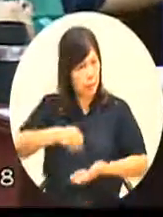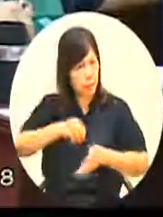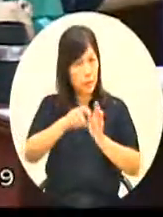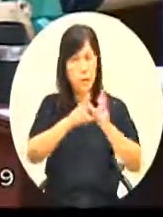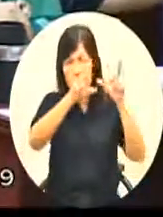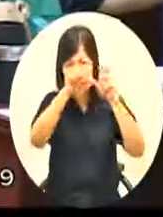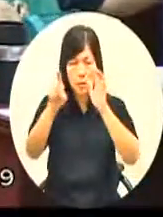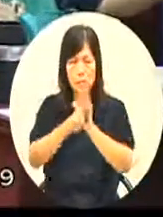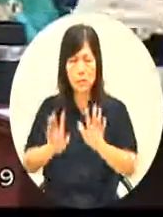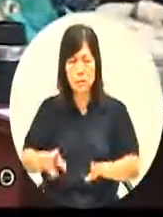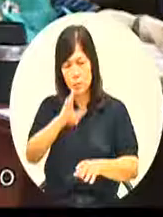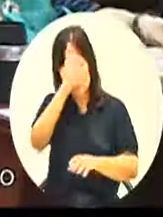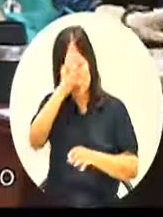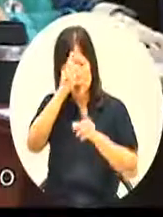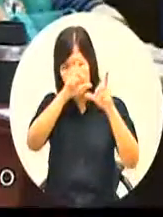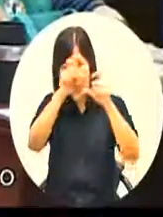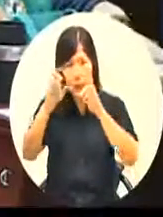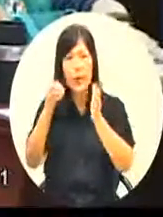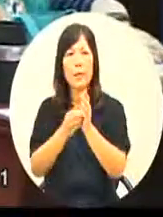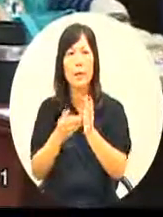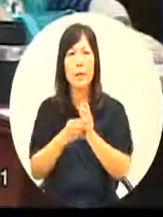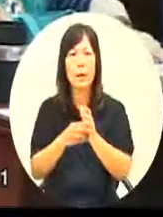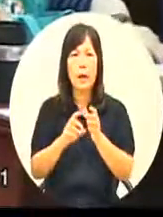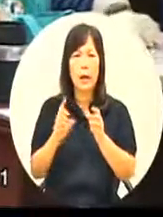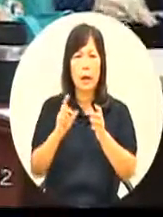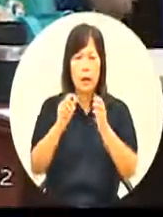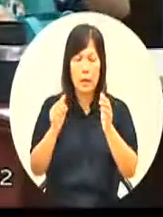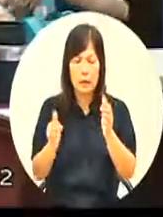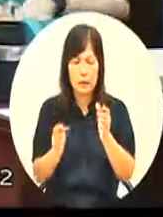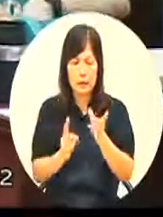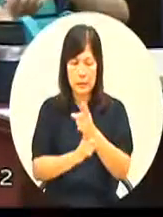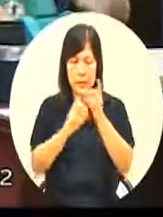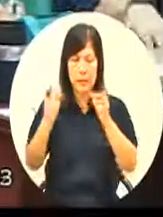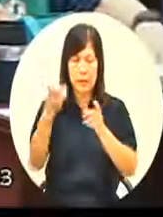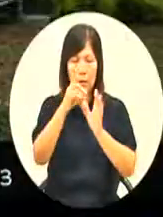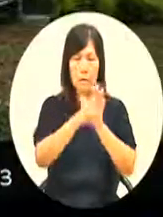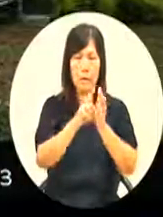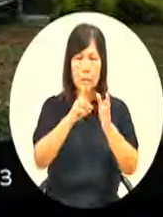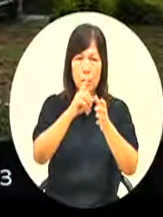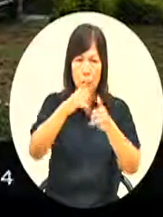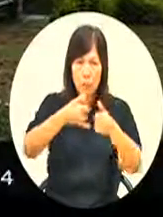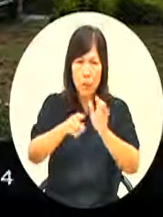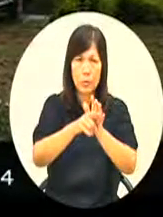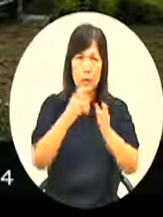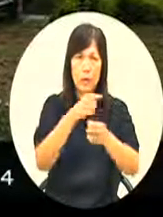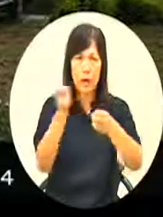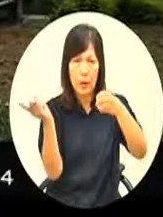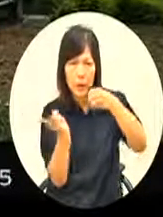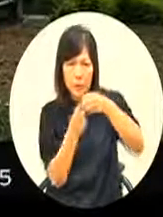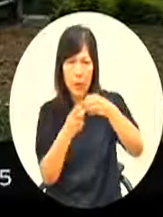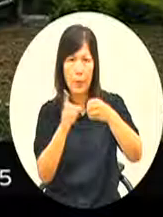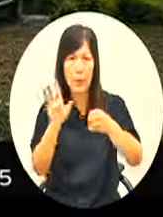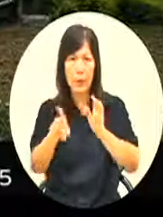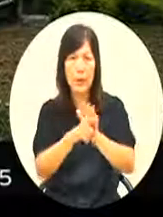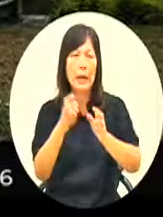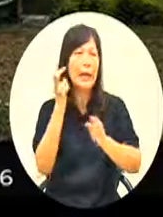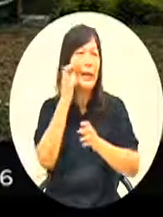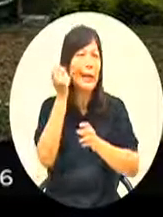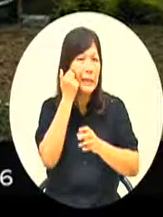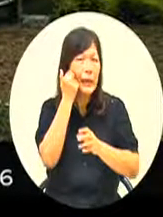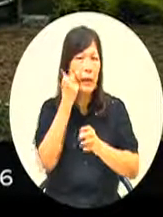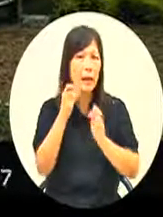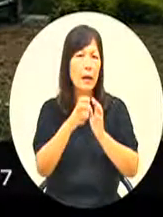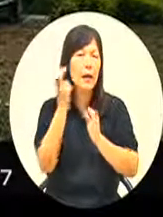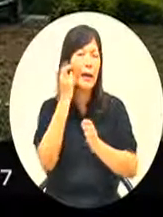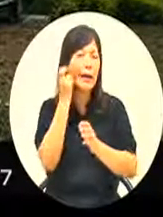今天中午的照片，在神农路一个简易棒球场，这些铁架